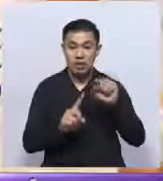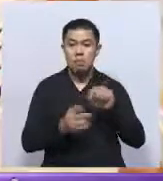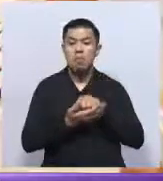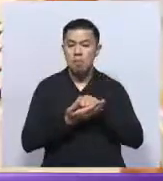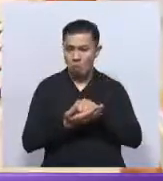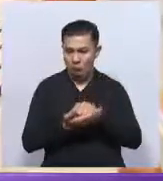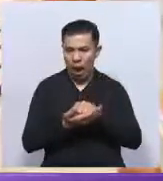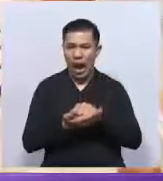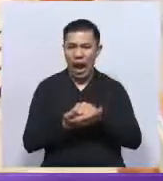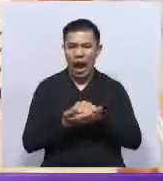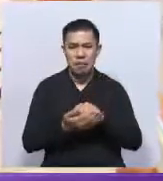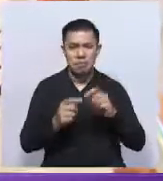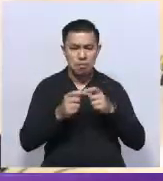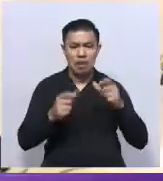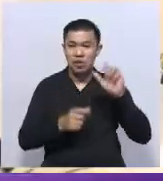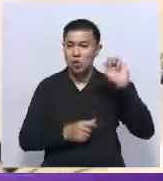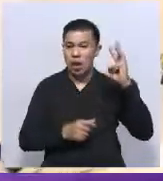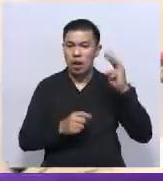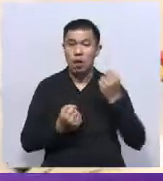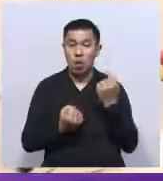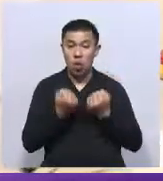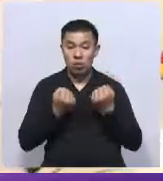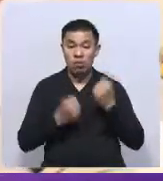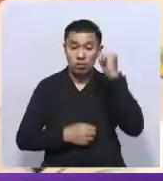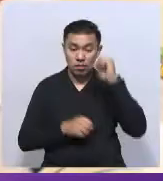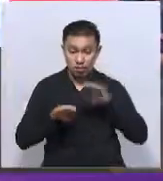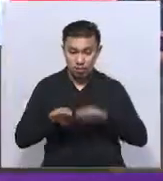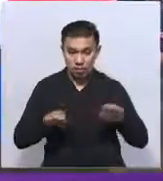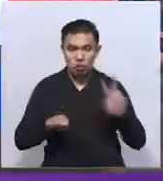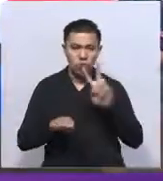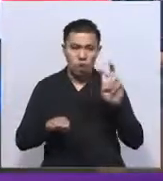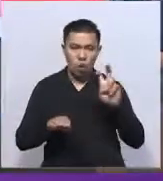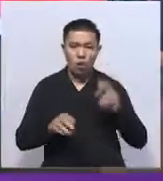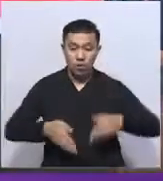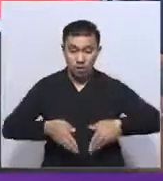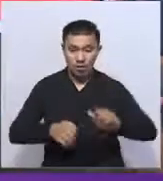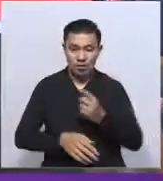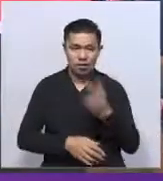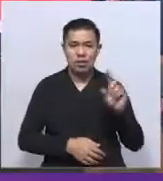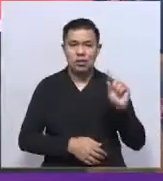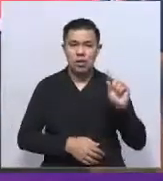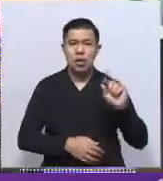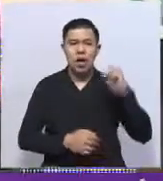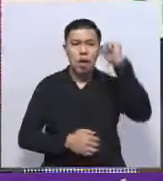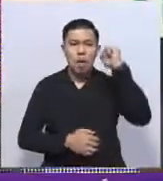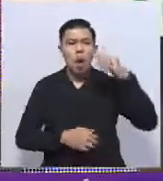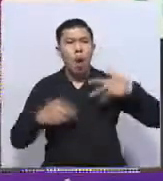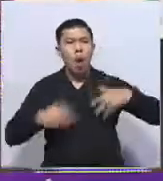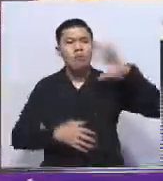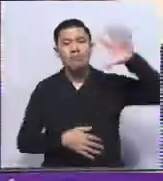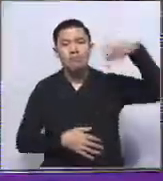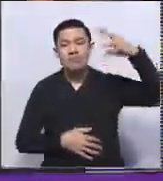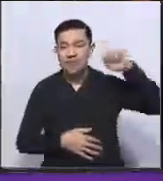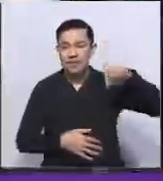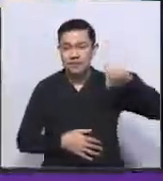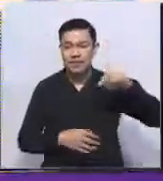การผ่านบัตรสวัสดิการแห่งรัฐจำนวน200คันใน20เส้นทางที่เป็นรถเมล์ร้อนแต่ระบบนั้นจะเ